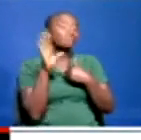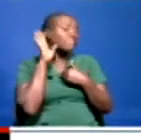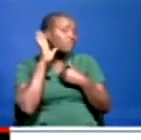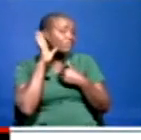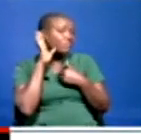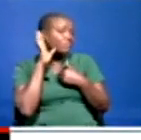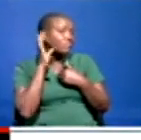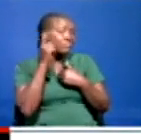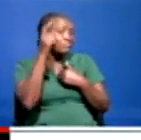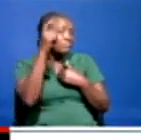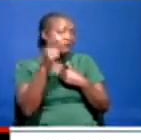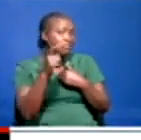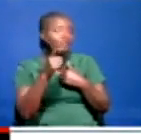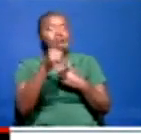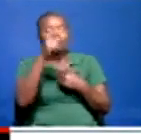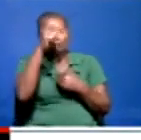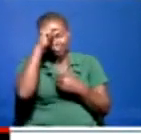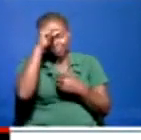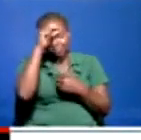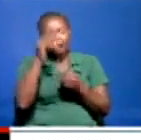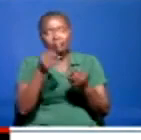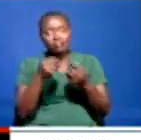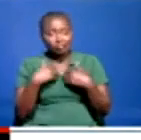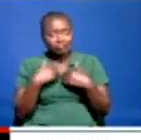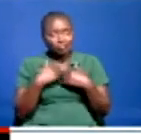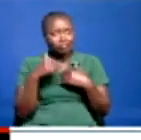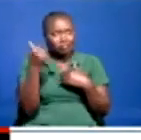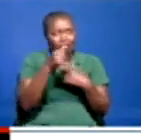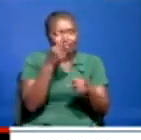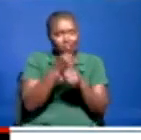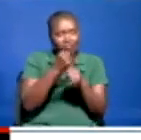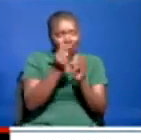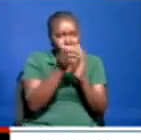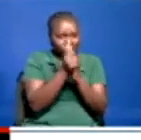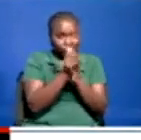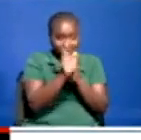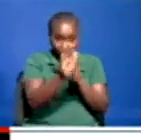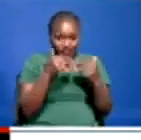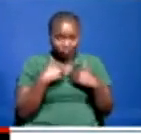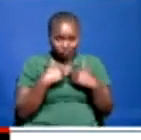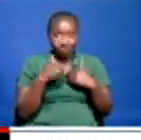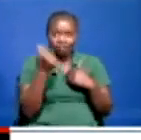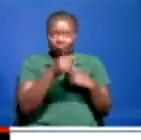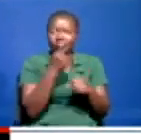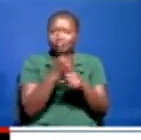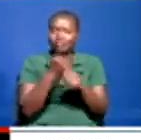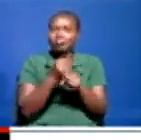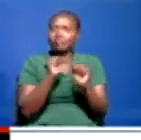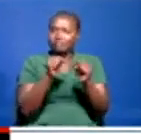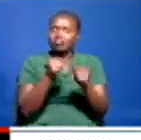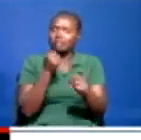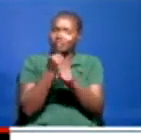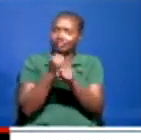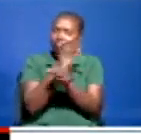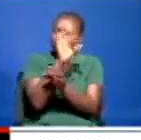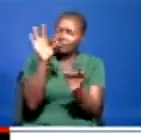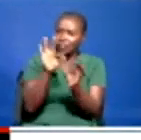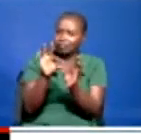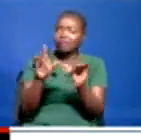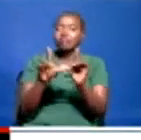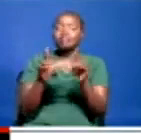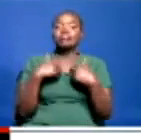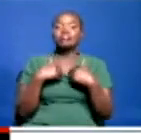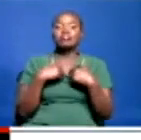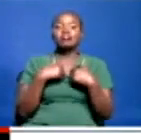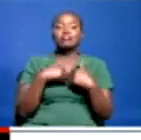serikali ya kazi yoyote ambayo unaijua, kazi yoyote ambayo unaiweza, na uko na hicho cheti, serikali